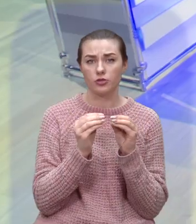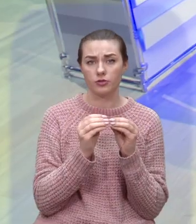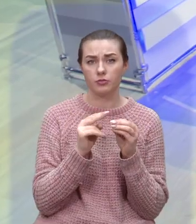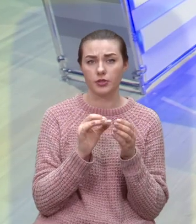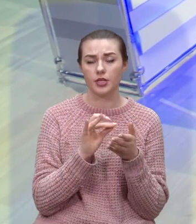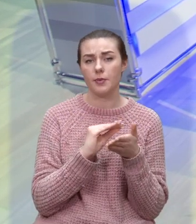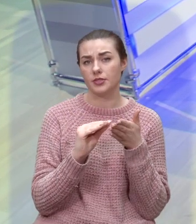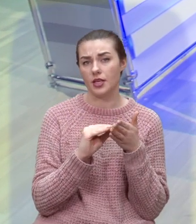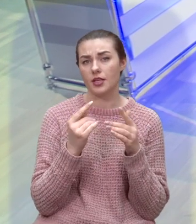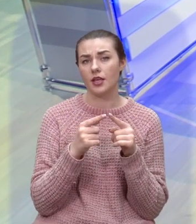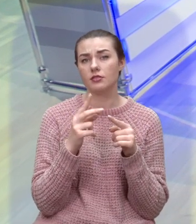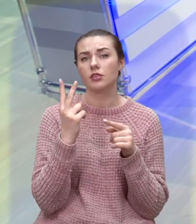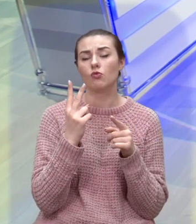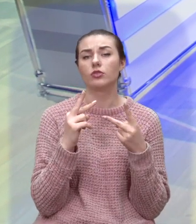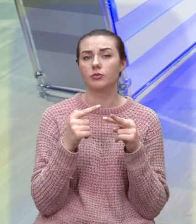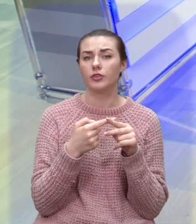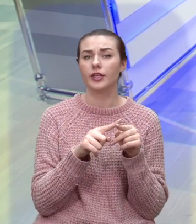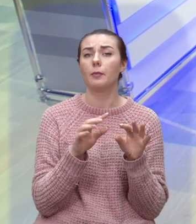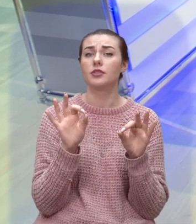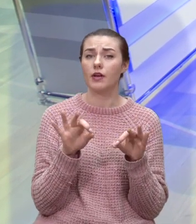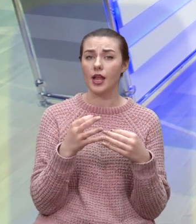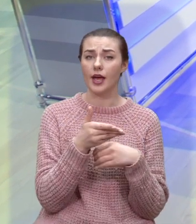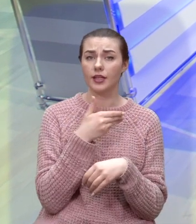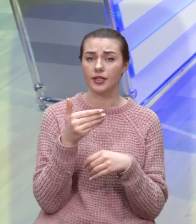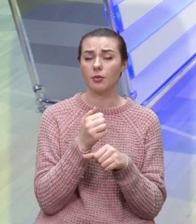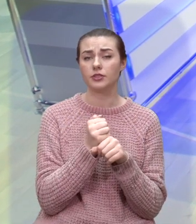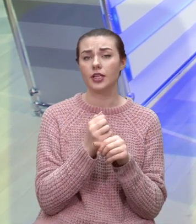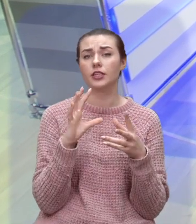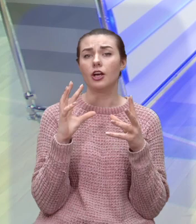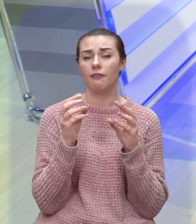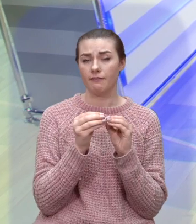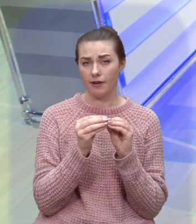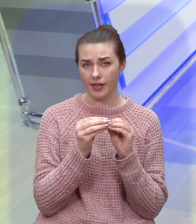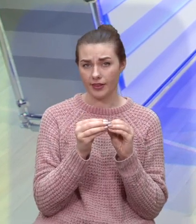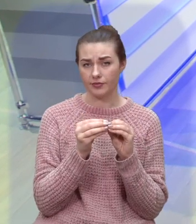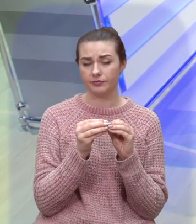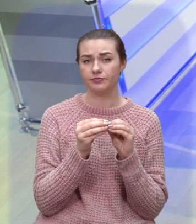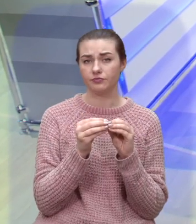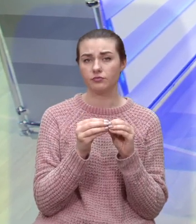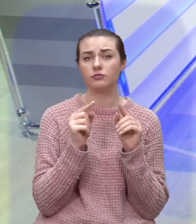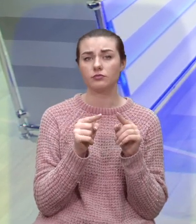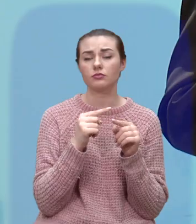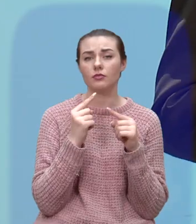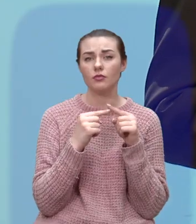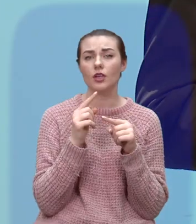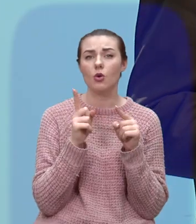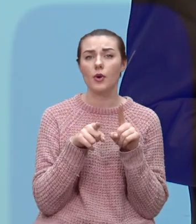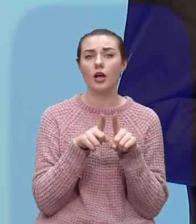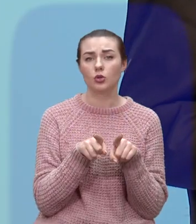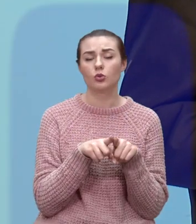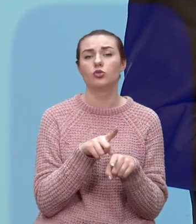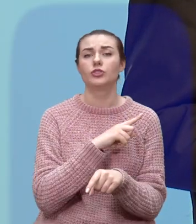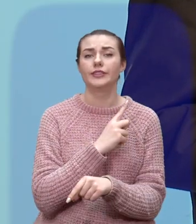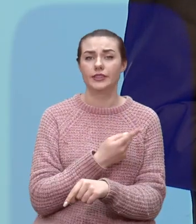общего при описании этих двух символов это позволяет нам все-таки сделать вывод идентифицировать да да речь идет об